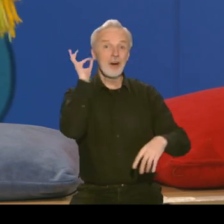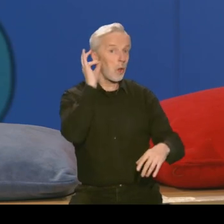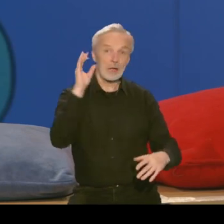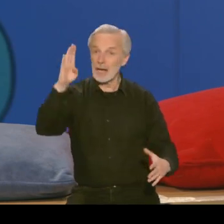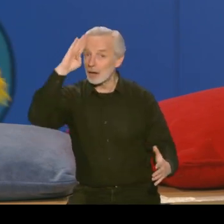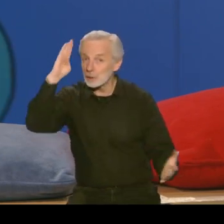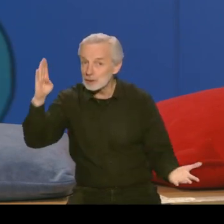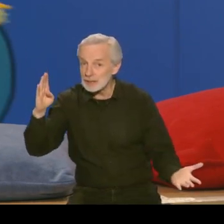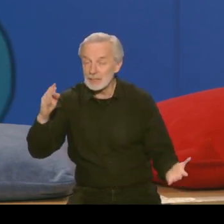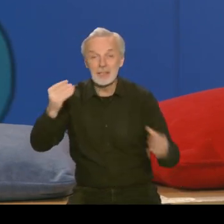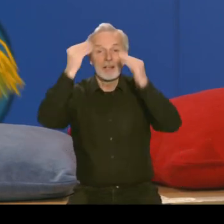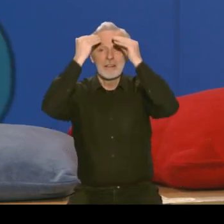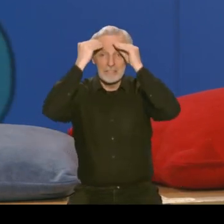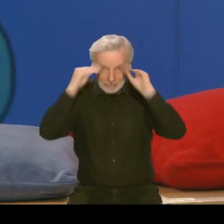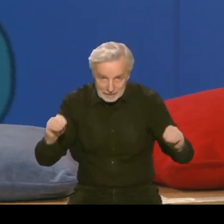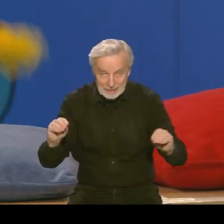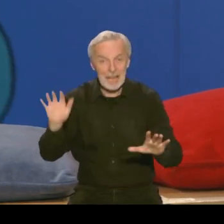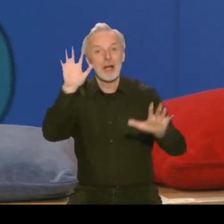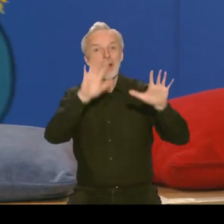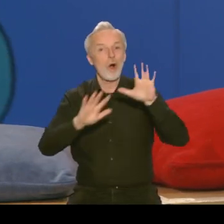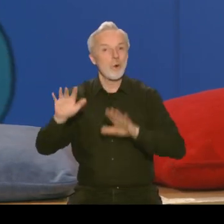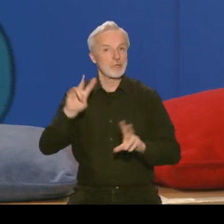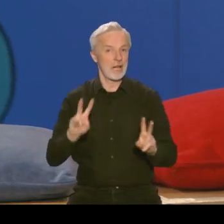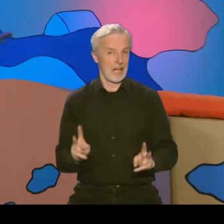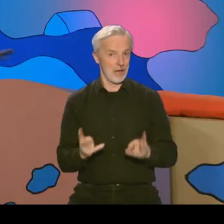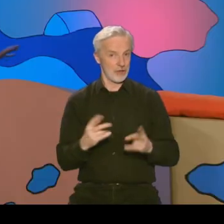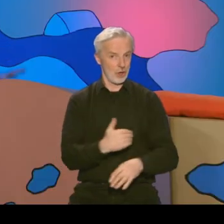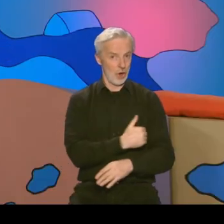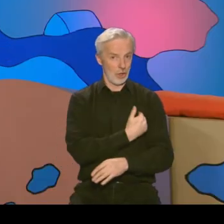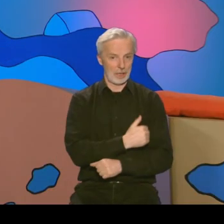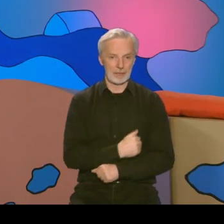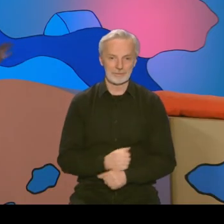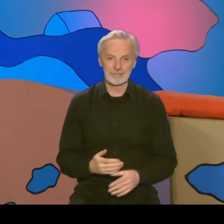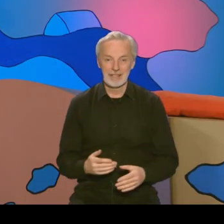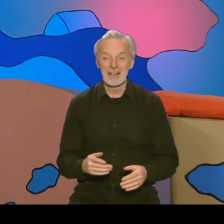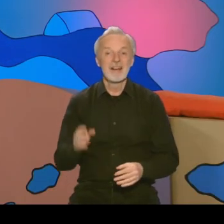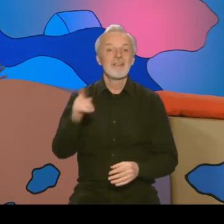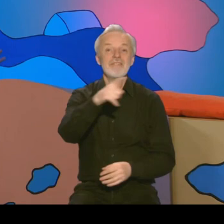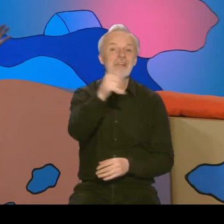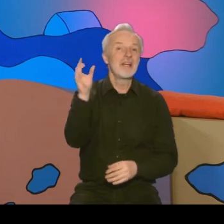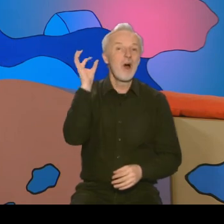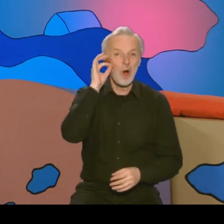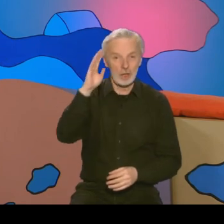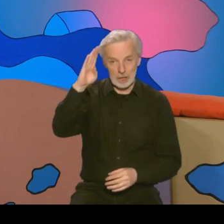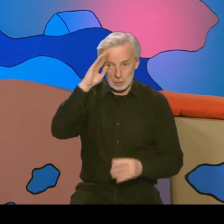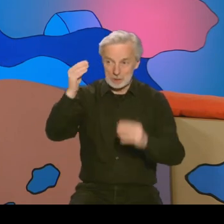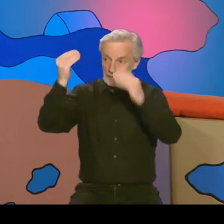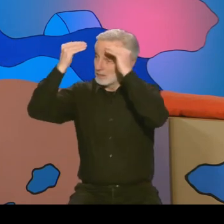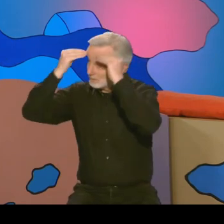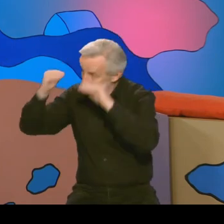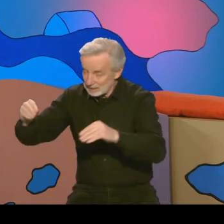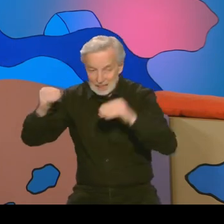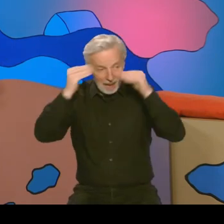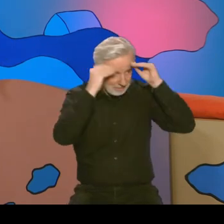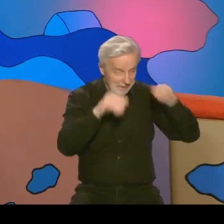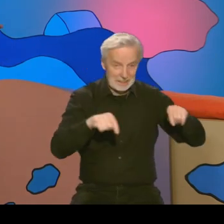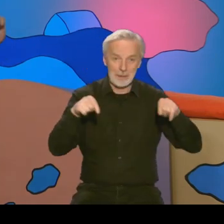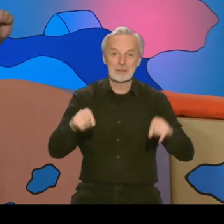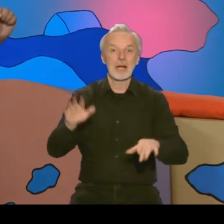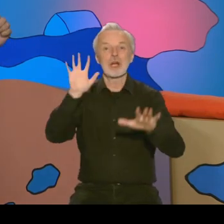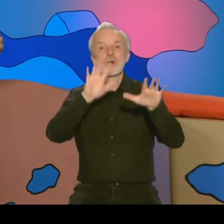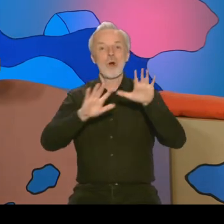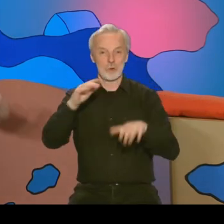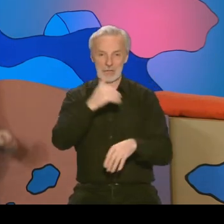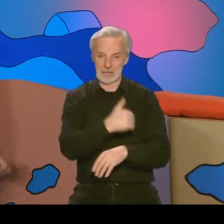kluci, vítejte v kouzelné školce. Holky, kluci, vítám vás v kouzelné školce.